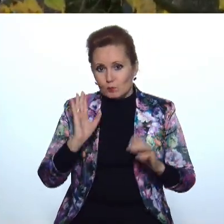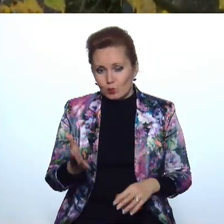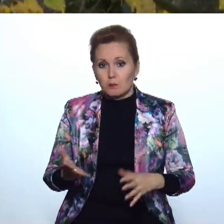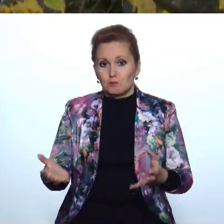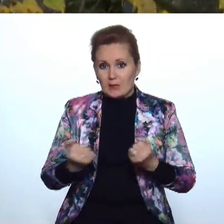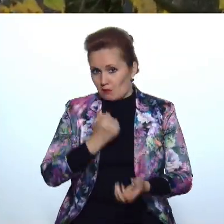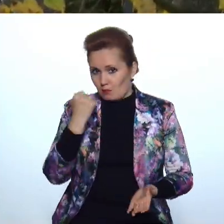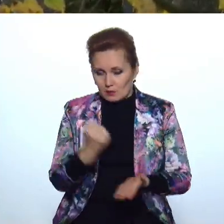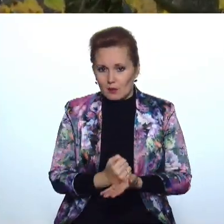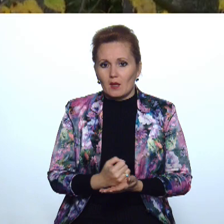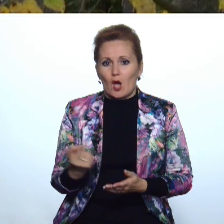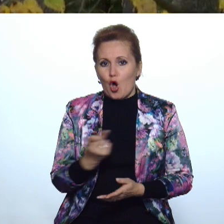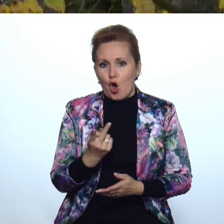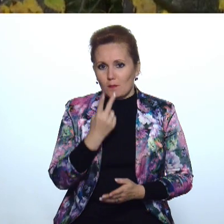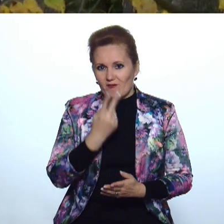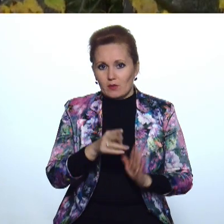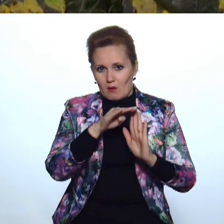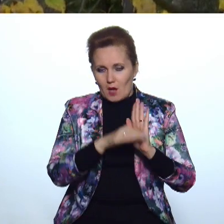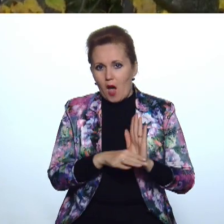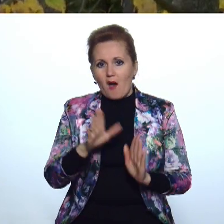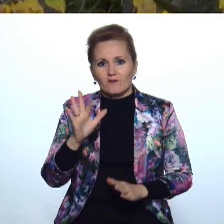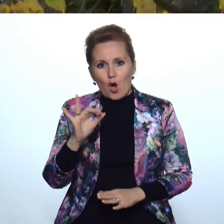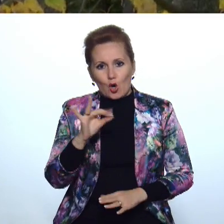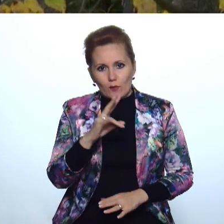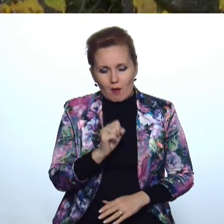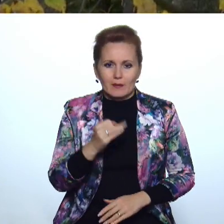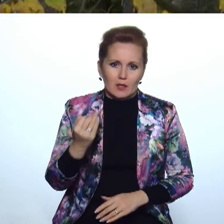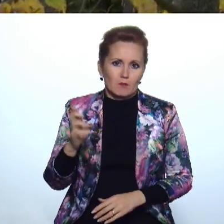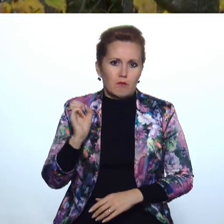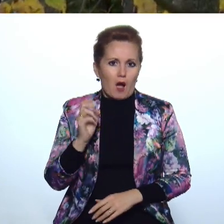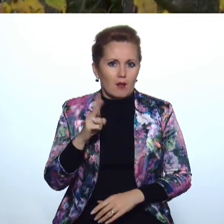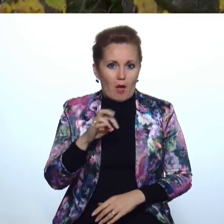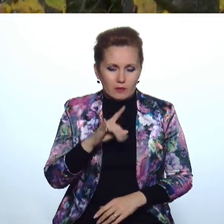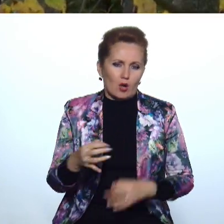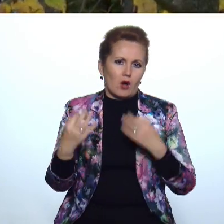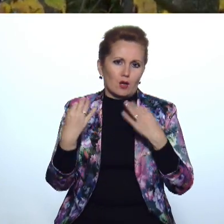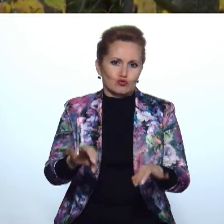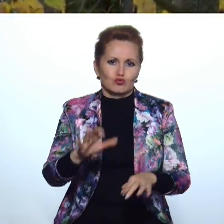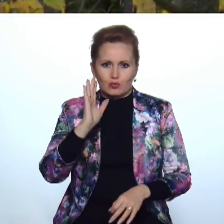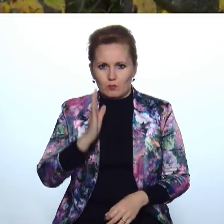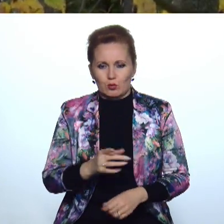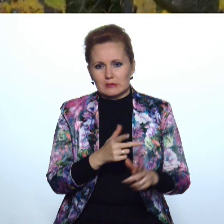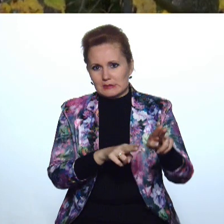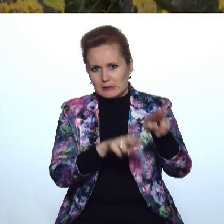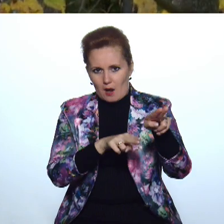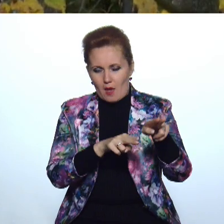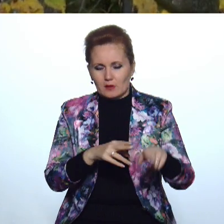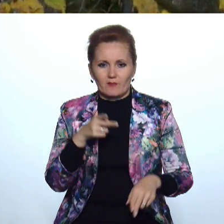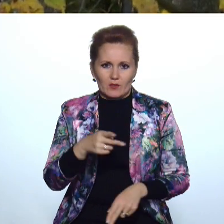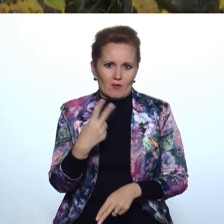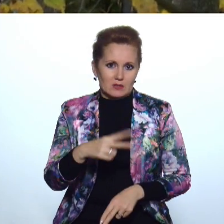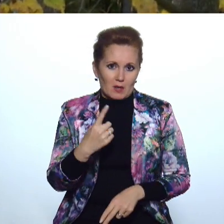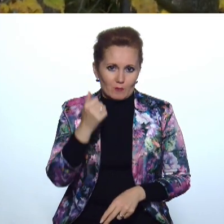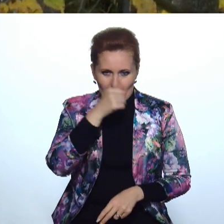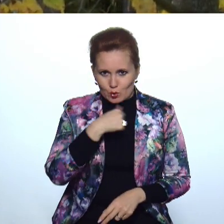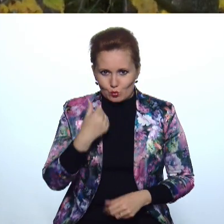оба этих вида войдут в список охотничьих ресурсов, охотники при получении лицензии на промысловую птицу смогут также стрелять баклана и